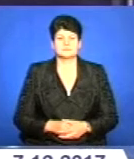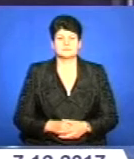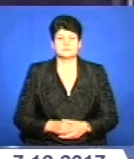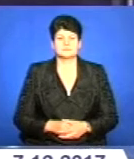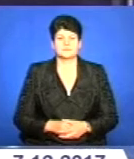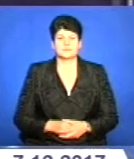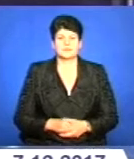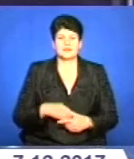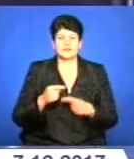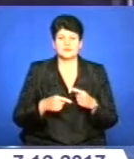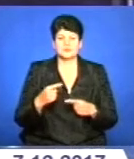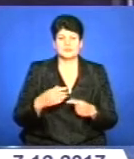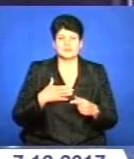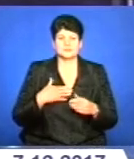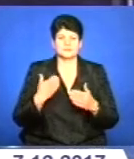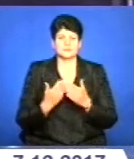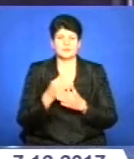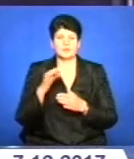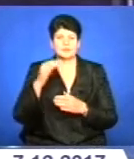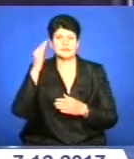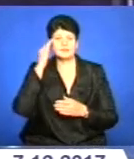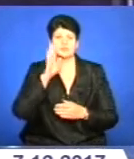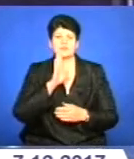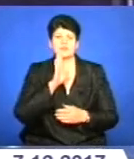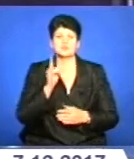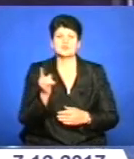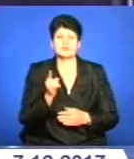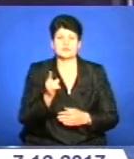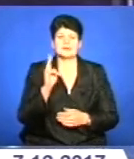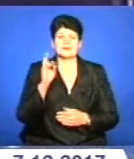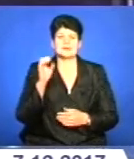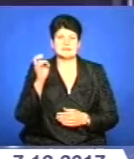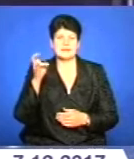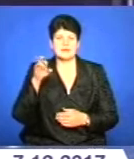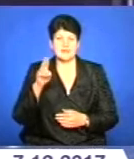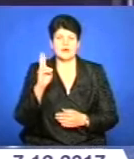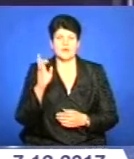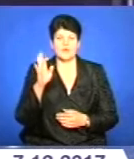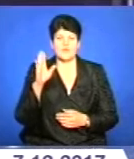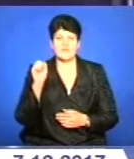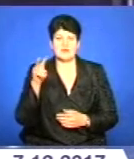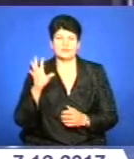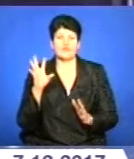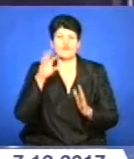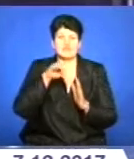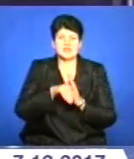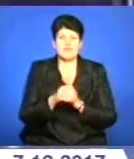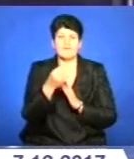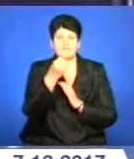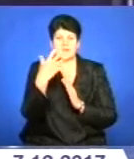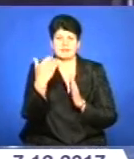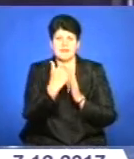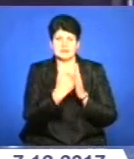І наступний наш сюжет про талановиту дівчинку із Тернополя. Ксенія Коваленко увійшла у топ-15 кращих